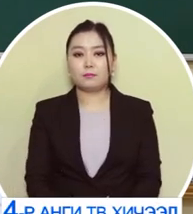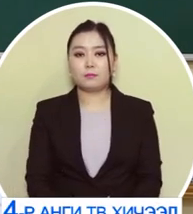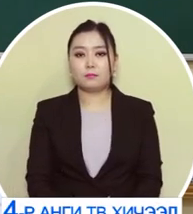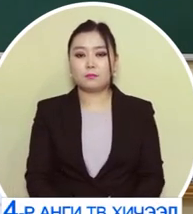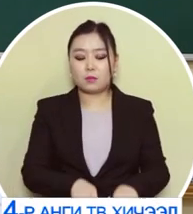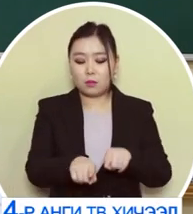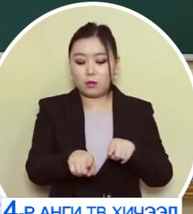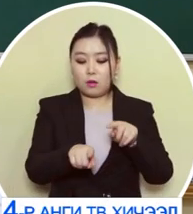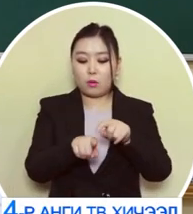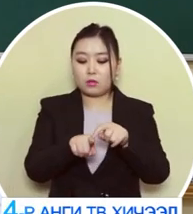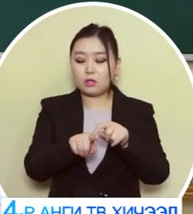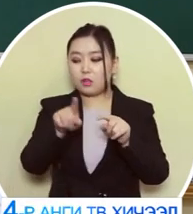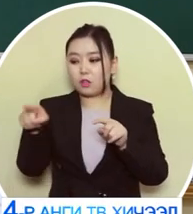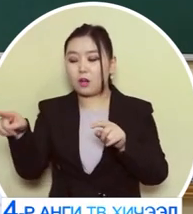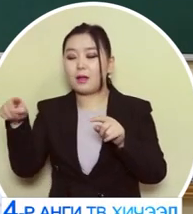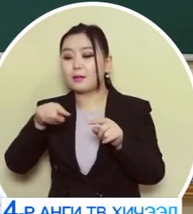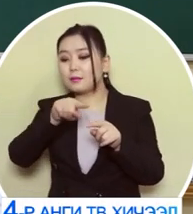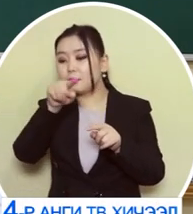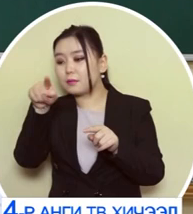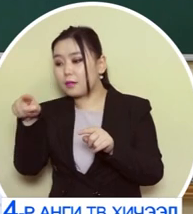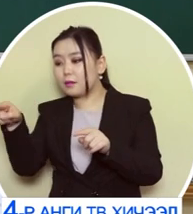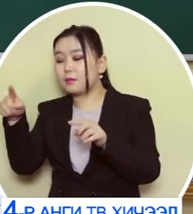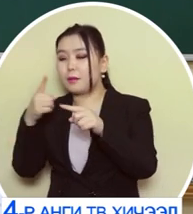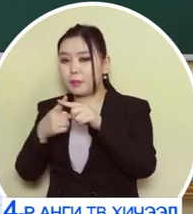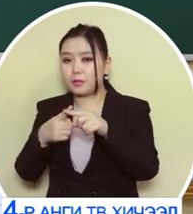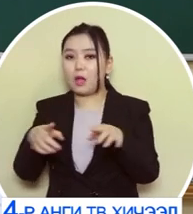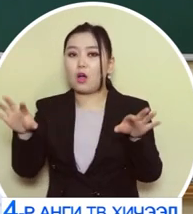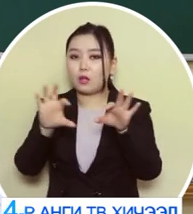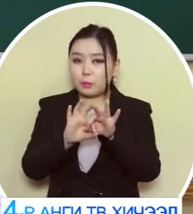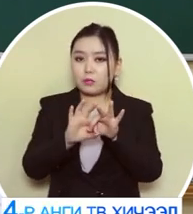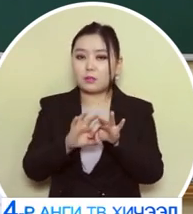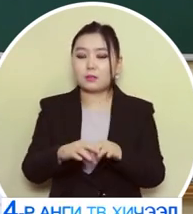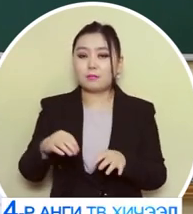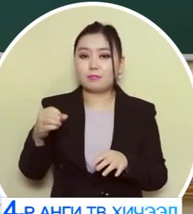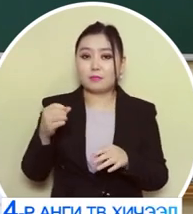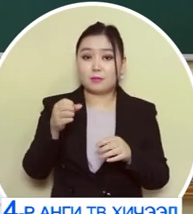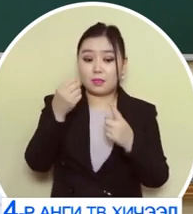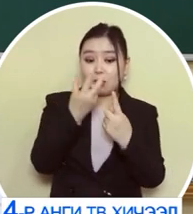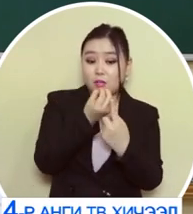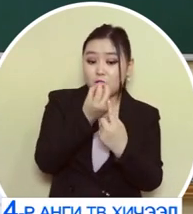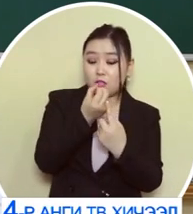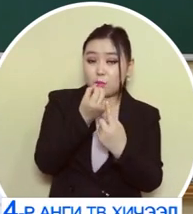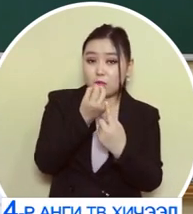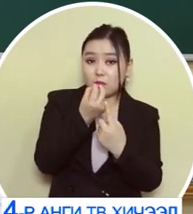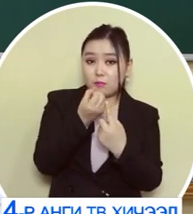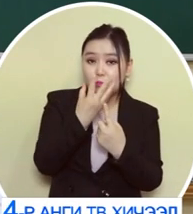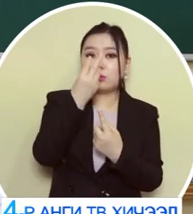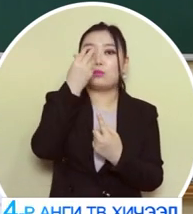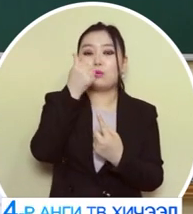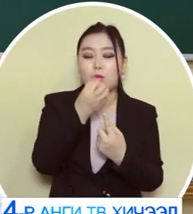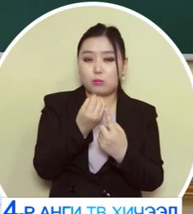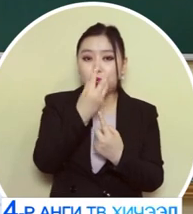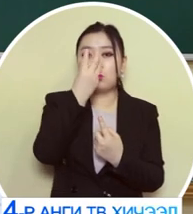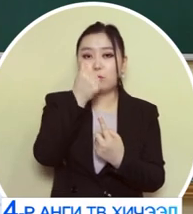Ұзын сирағын қосу полюсіне қосқанда диод шамы жанып тұрған.